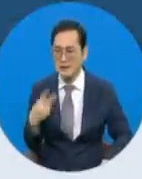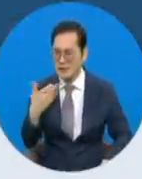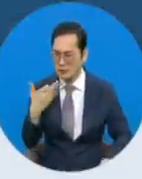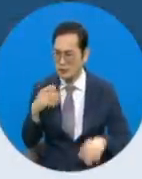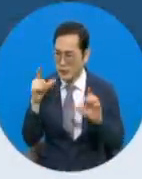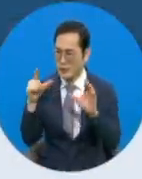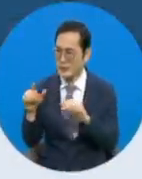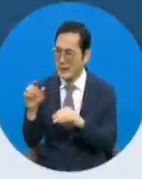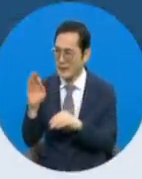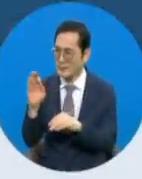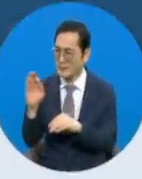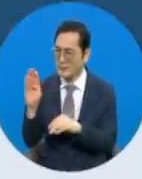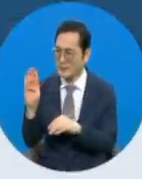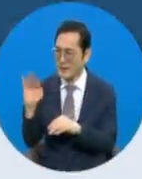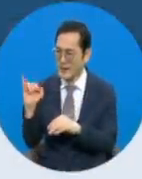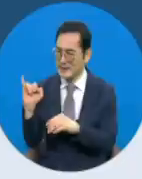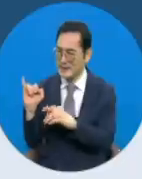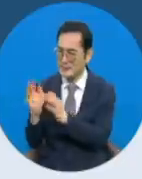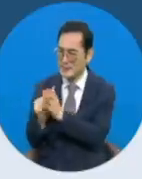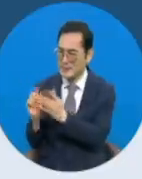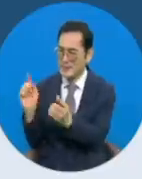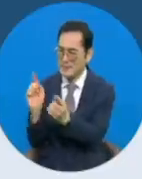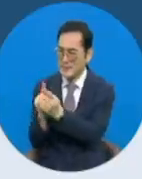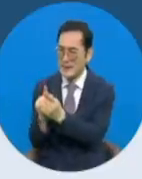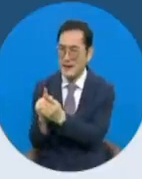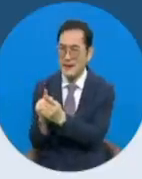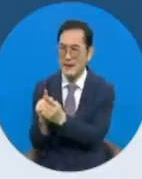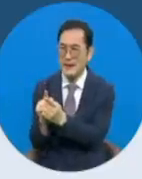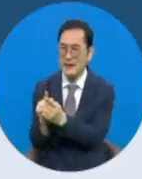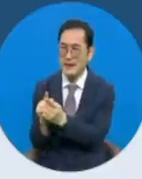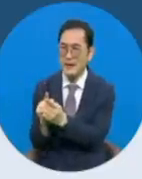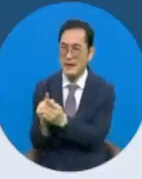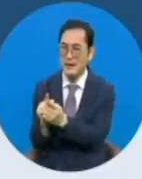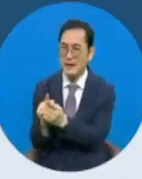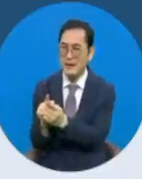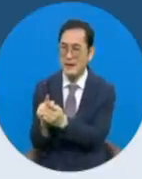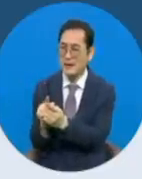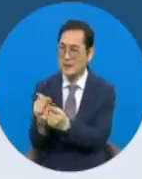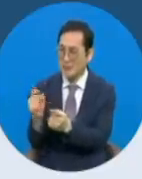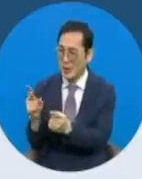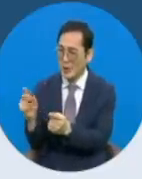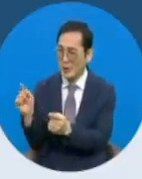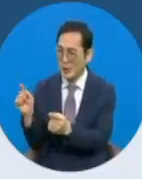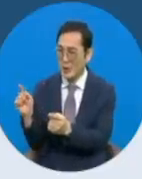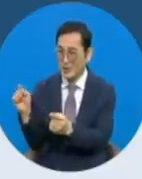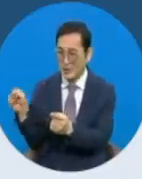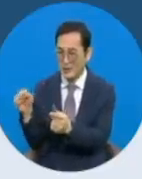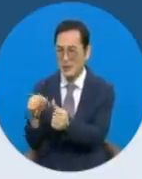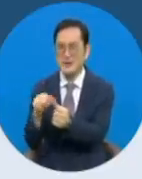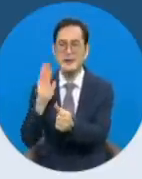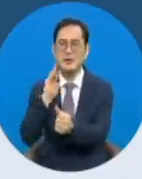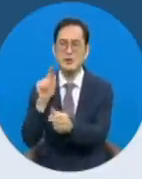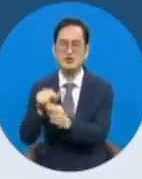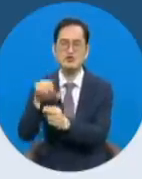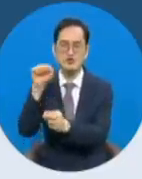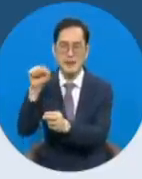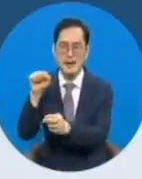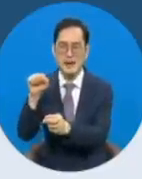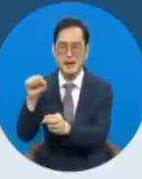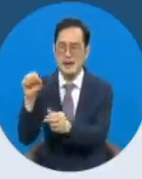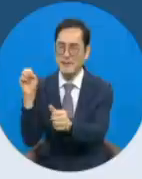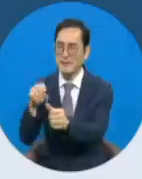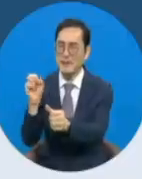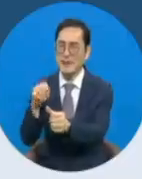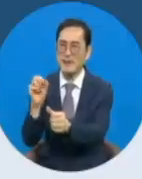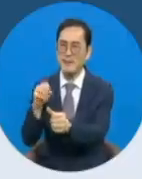했는데 윤 총장을 만났고 당시에 이 FBI가 대선 출마를 권유한 것 아니냐라는 내용을